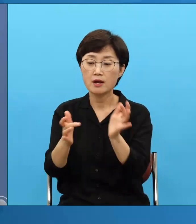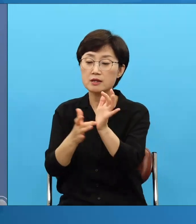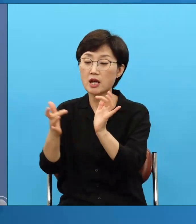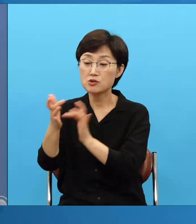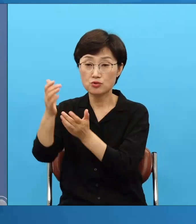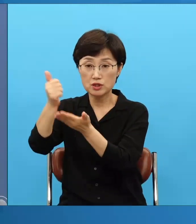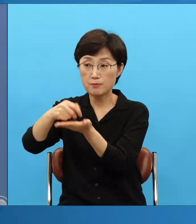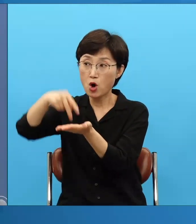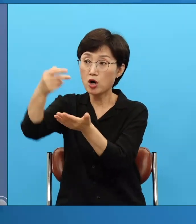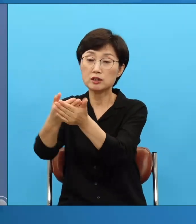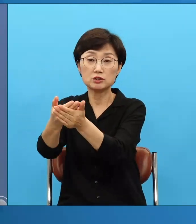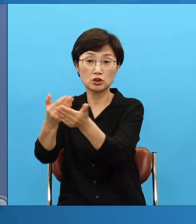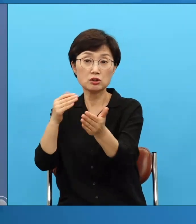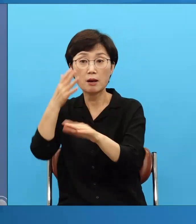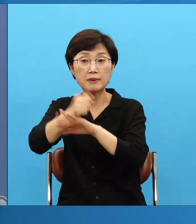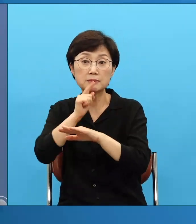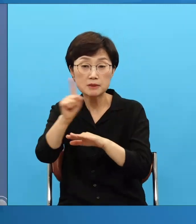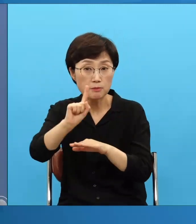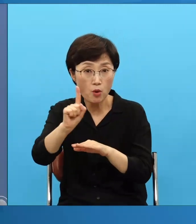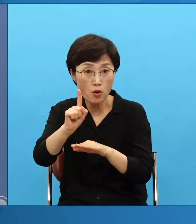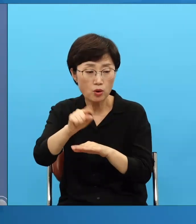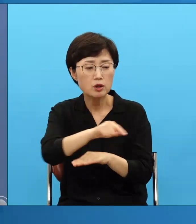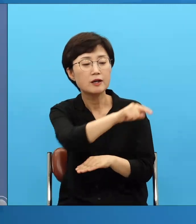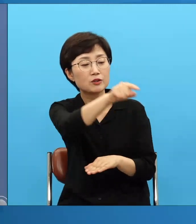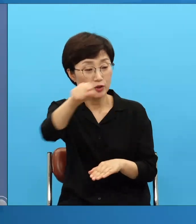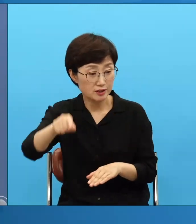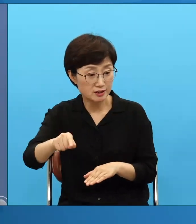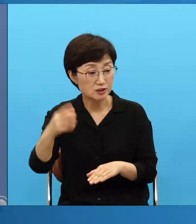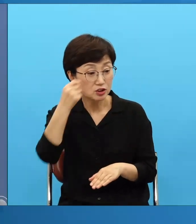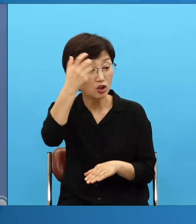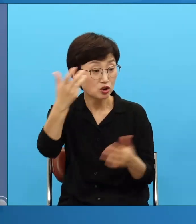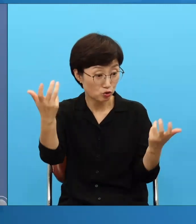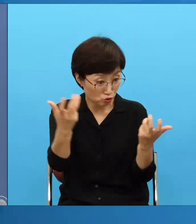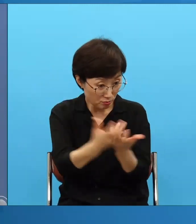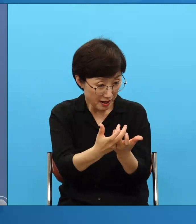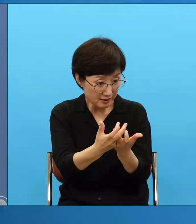땅 끝까지가 정인이 되리라. And then the last teachings, Jesus says, you have to go to the very